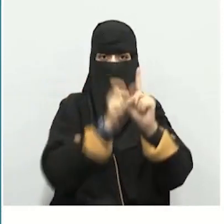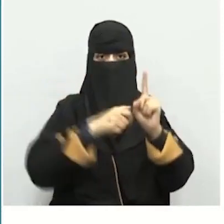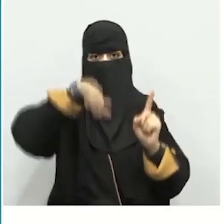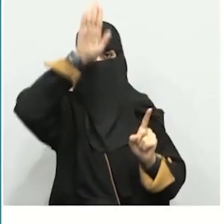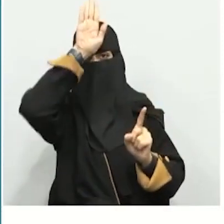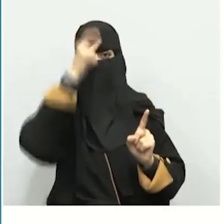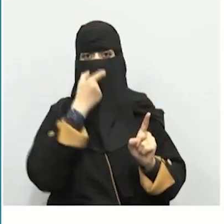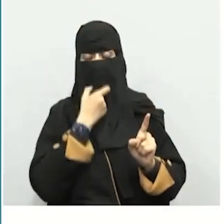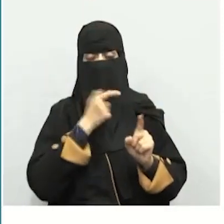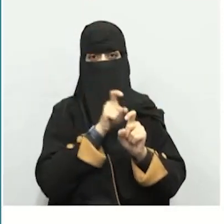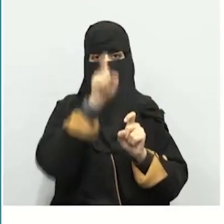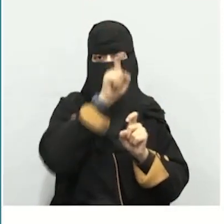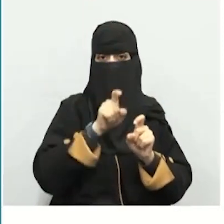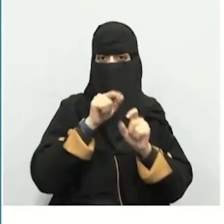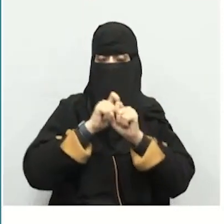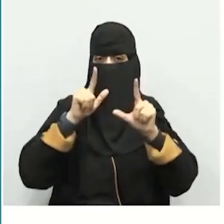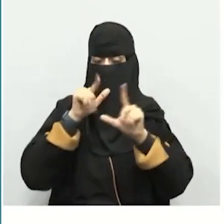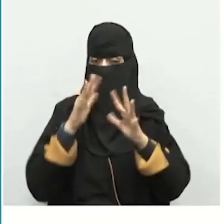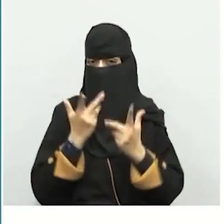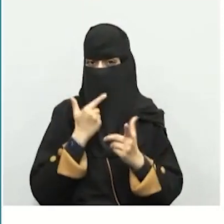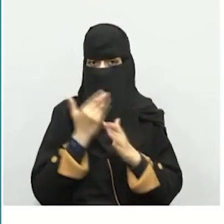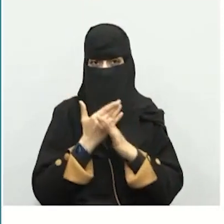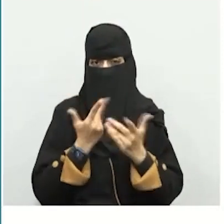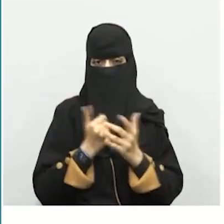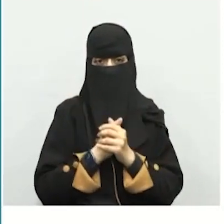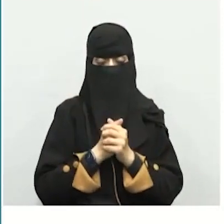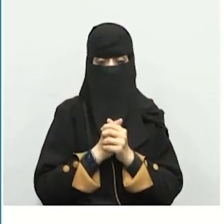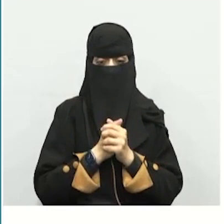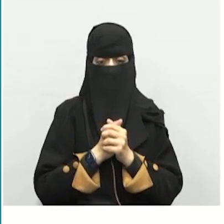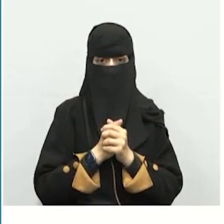عبد العزيز، وضح ووضحي ذلك.